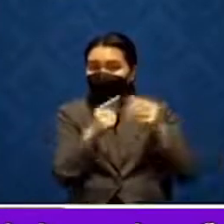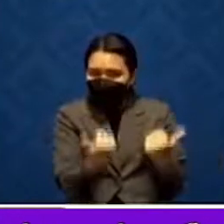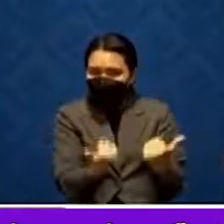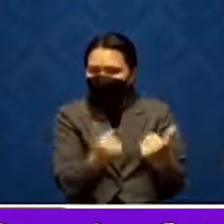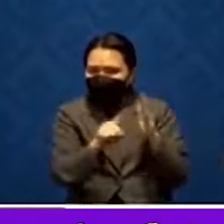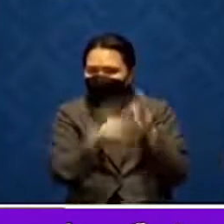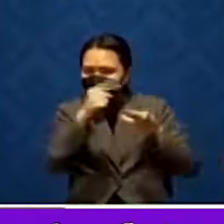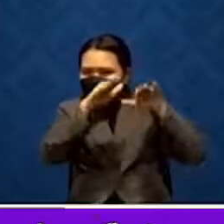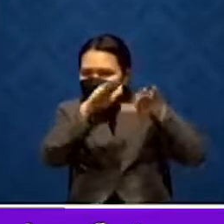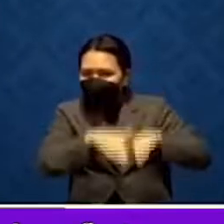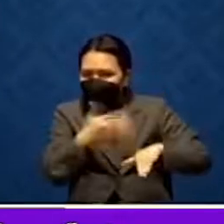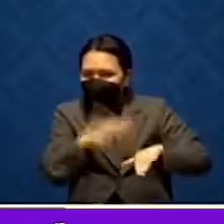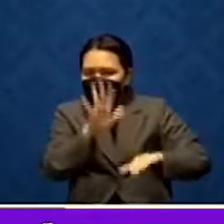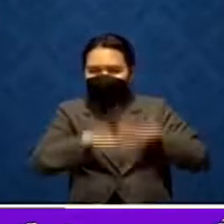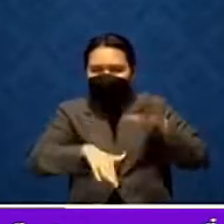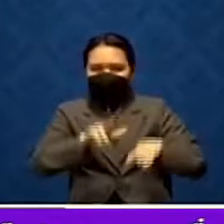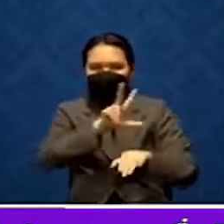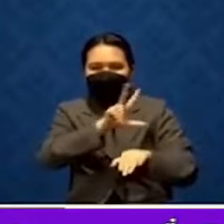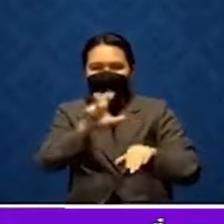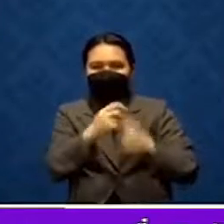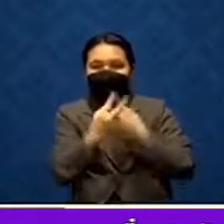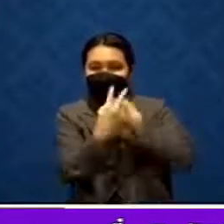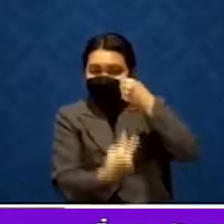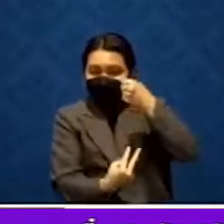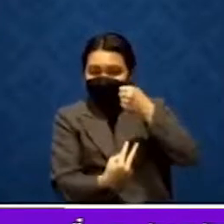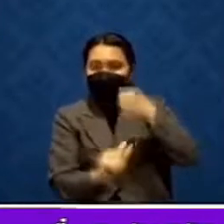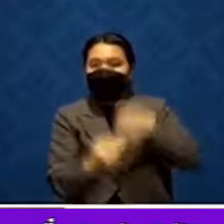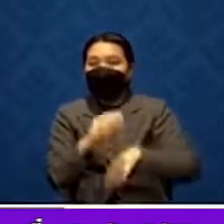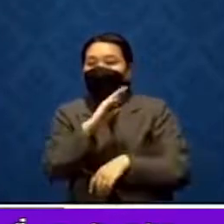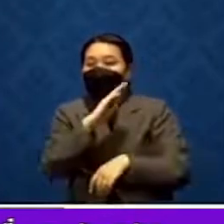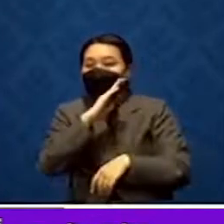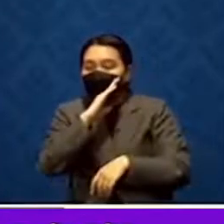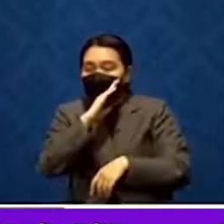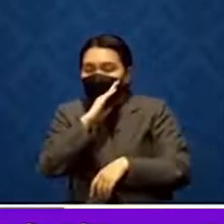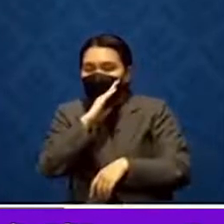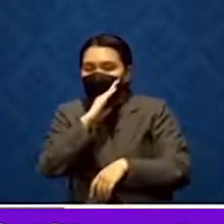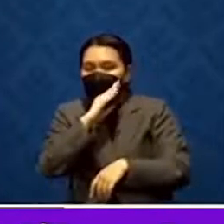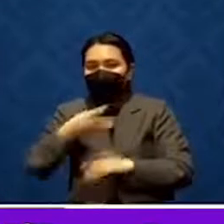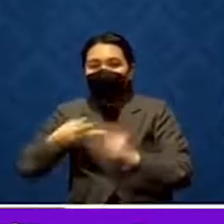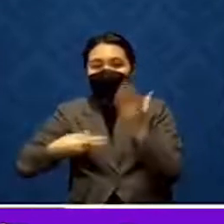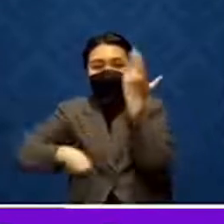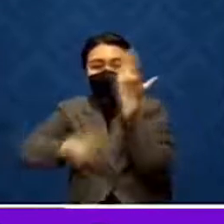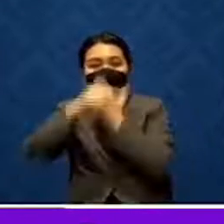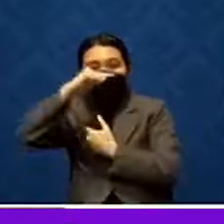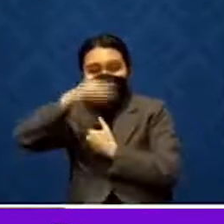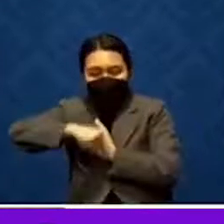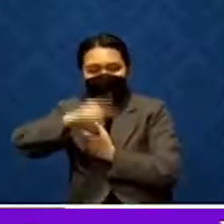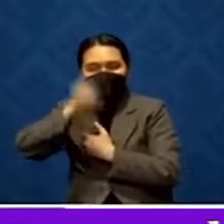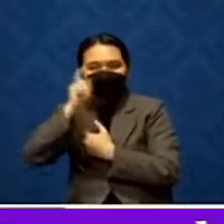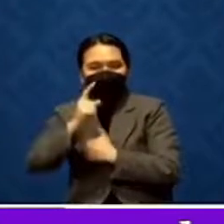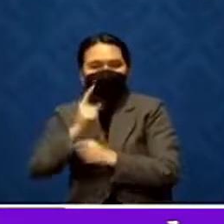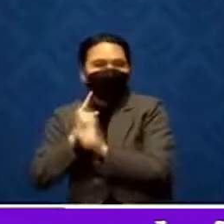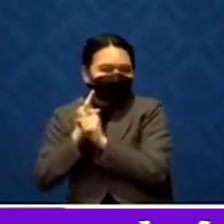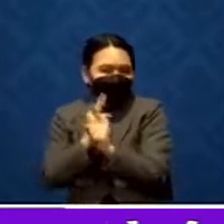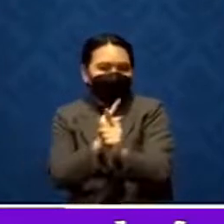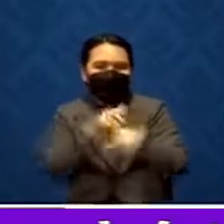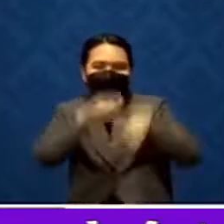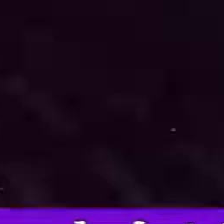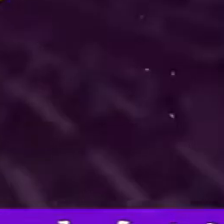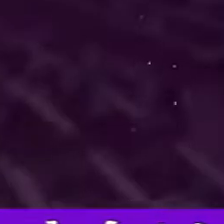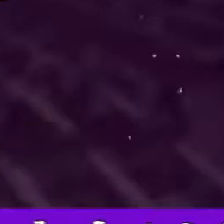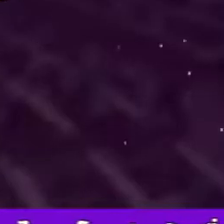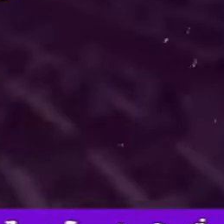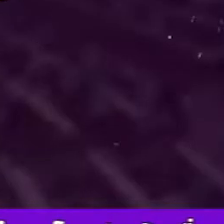า300เหรียญนะครับราคาปุ๋ยไทยต้องปรับลดลงมาตามต้นทุนที่แท้จริงเหมือนน้ำมันปาล์มขว